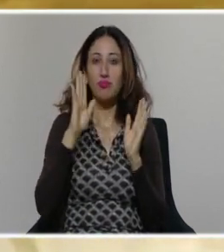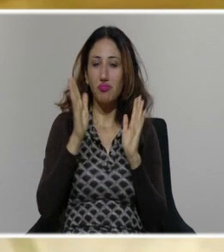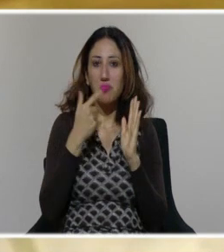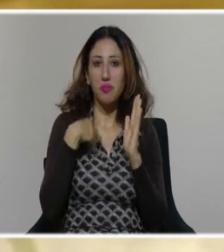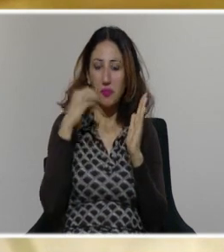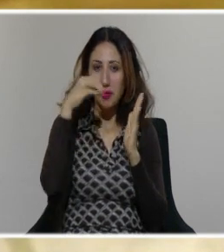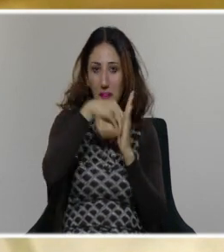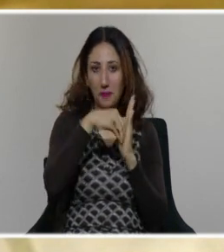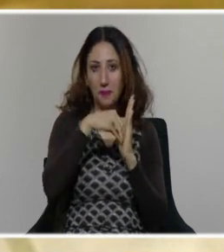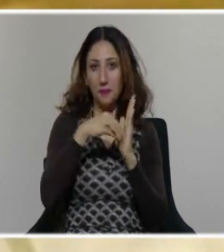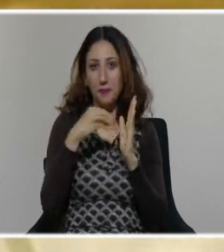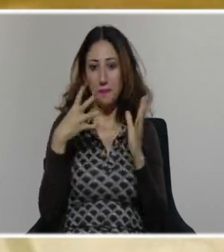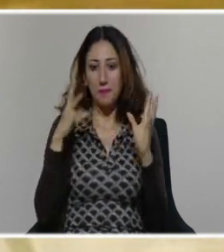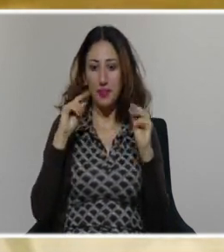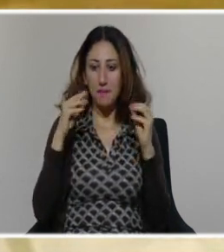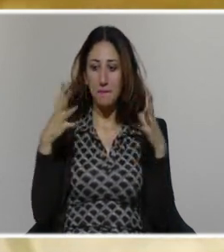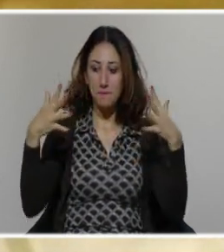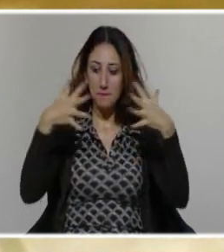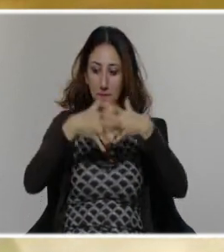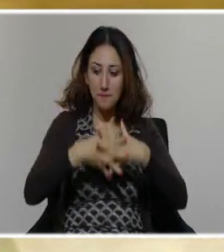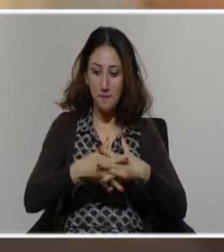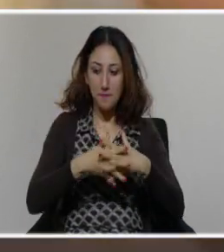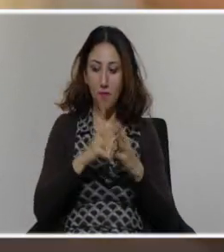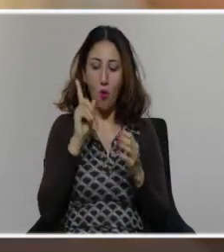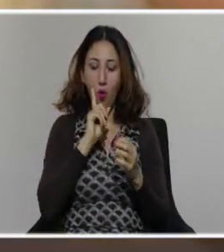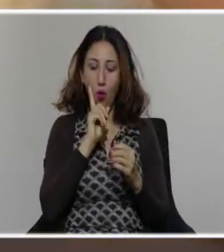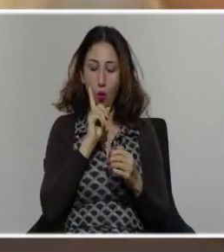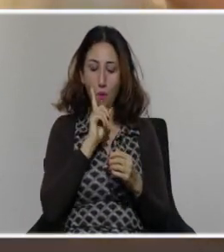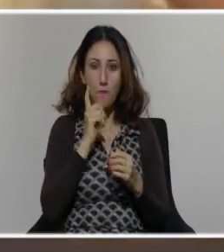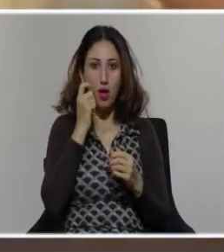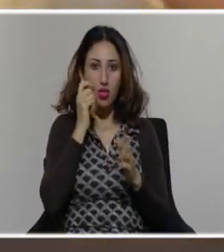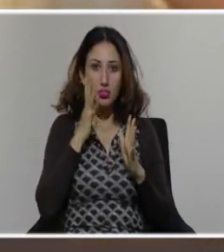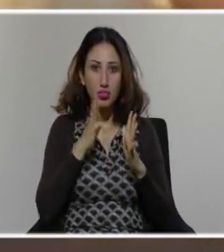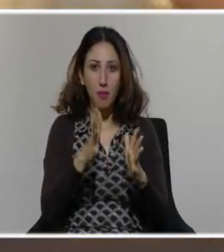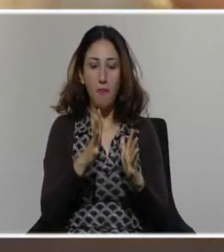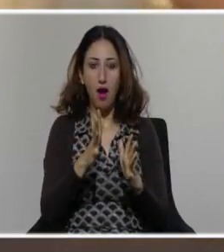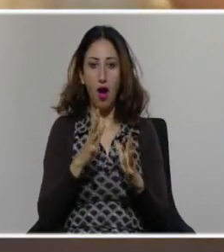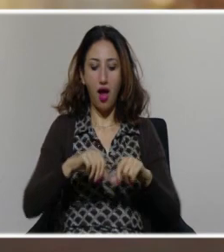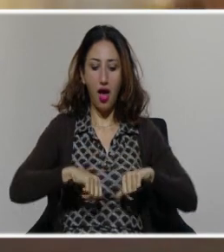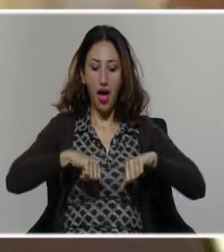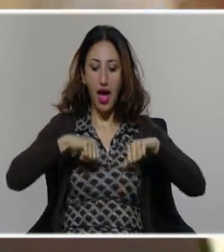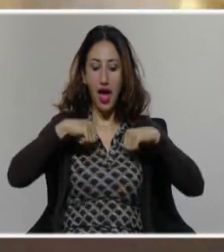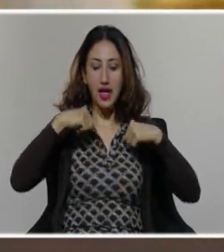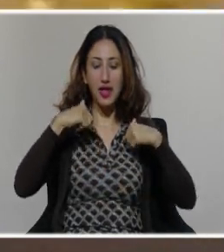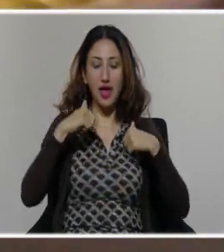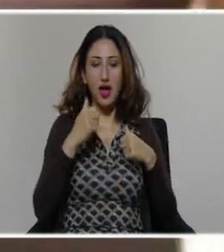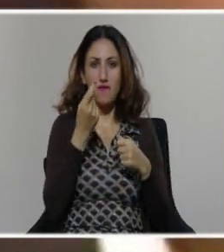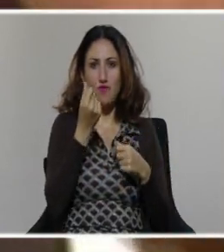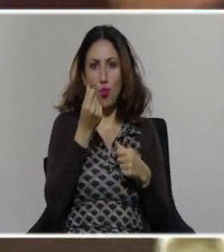بتجمع ما بين الأمومة والطمع في الحياة، يعني